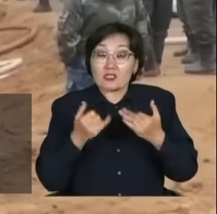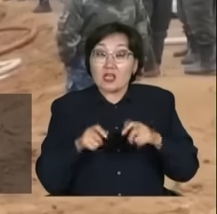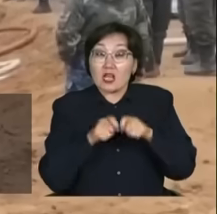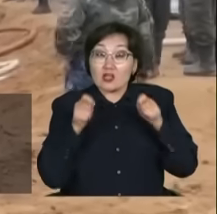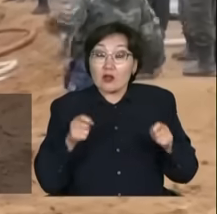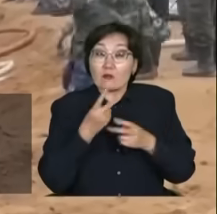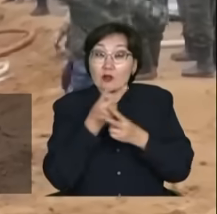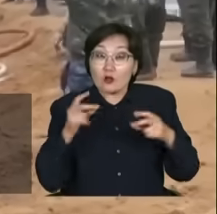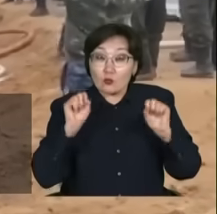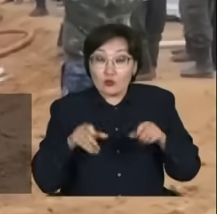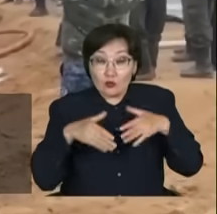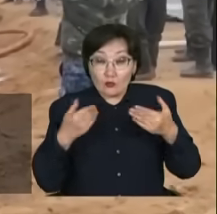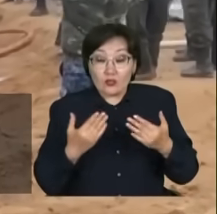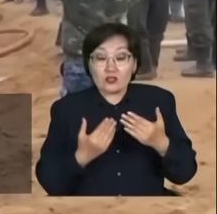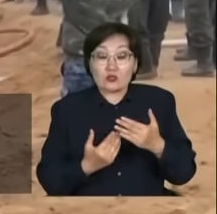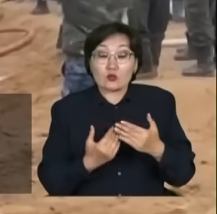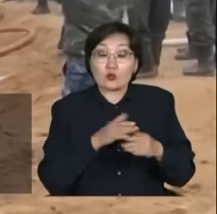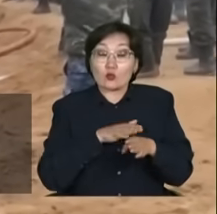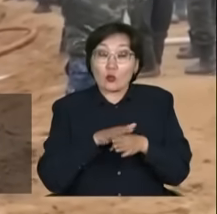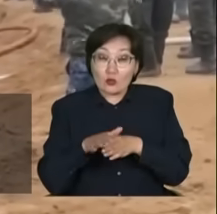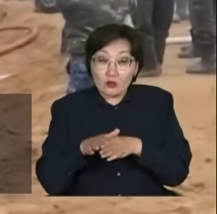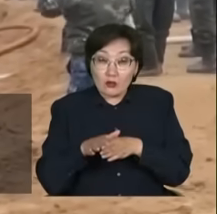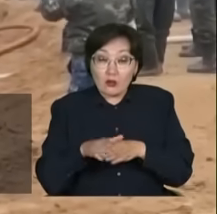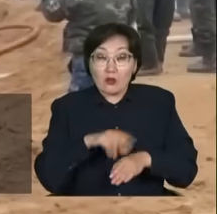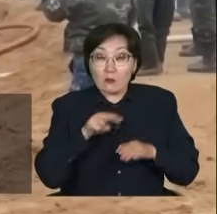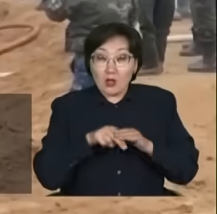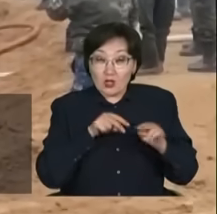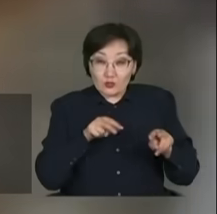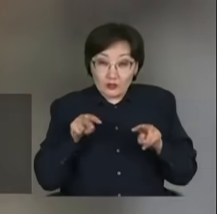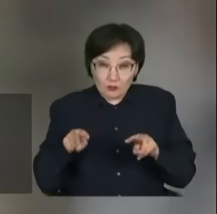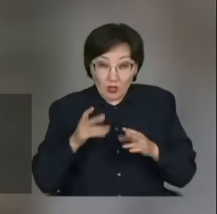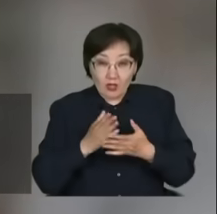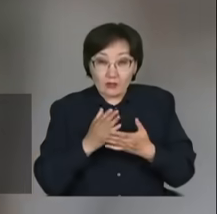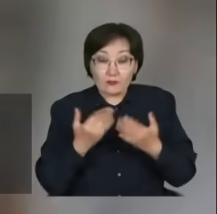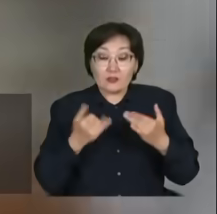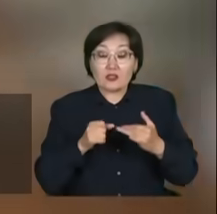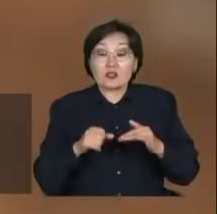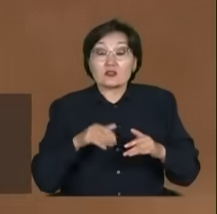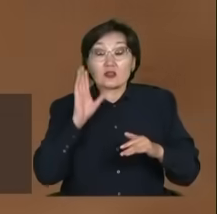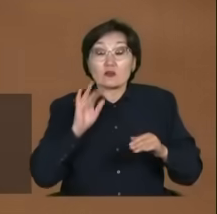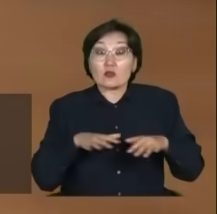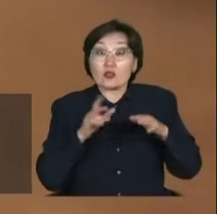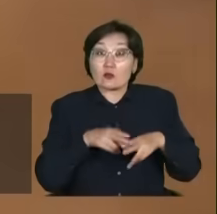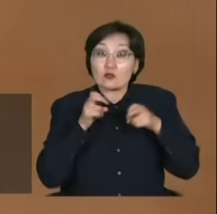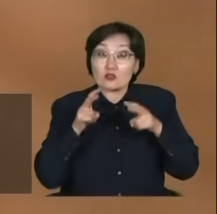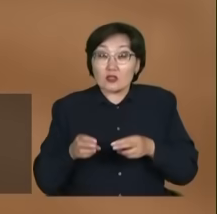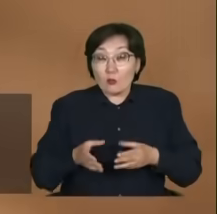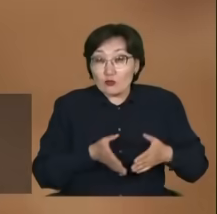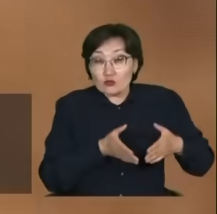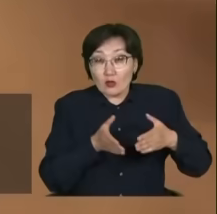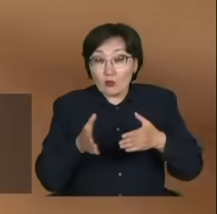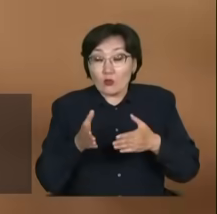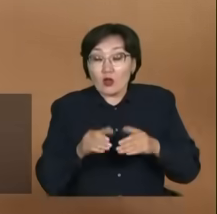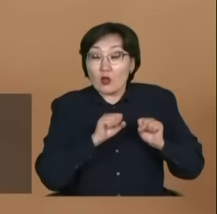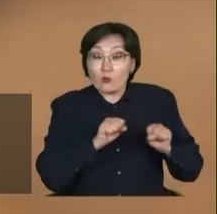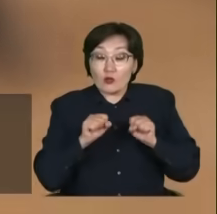Қазір толықтай тұйықталып, бақылауға алынды. Қазір қарғын суды қауіпсіз аймаққа бұру және бөгет